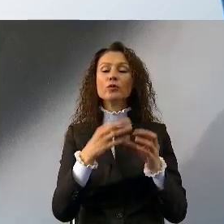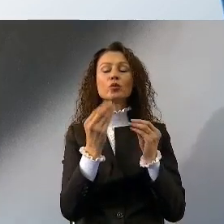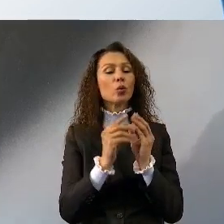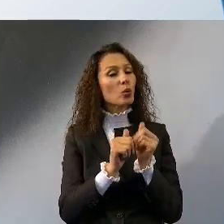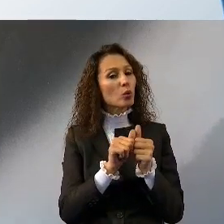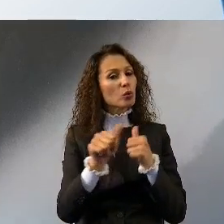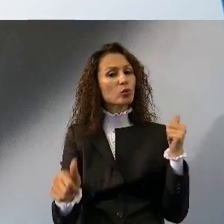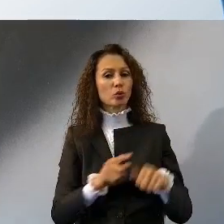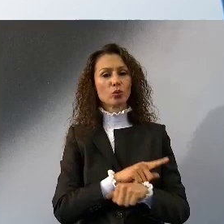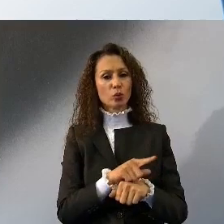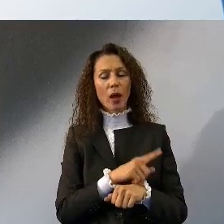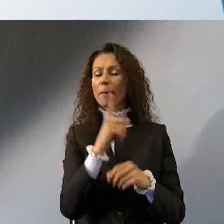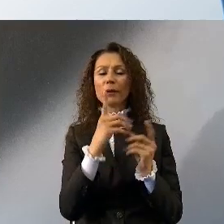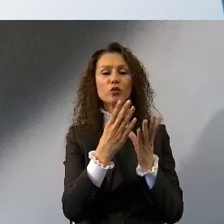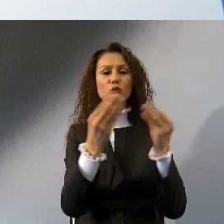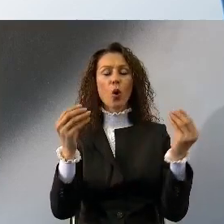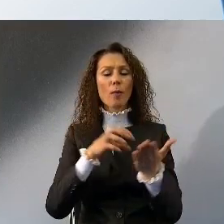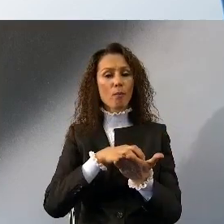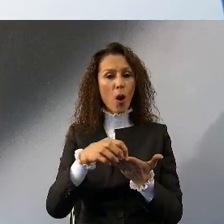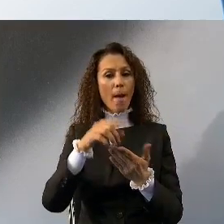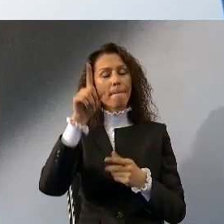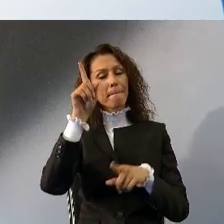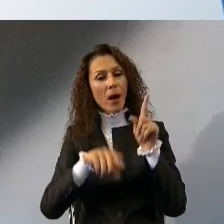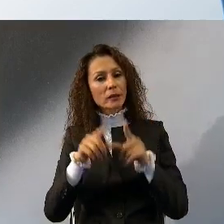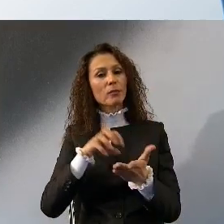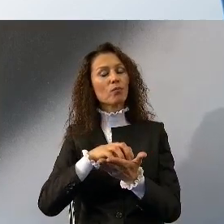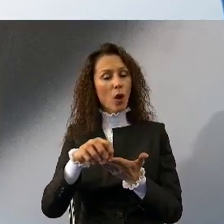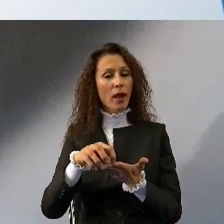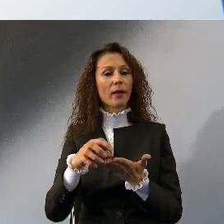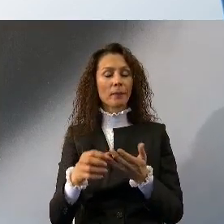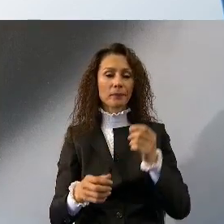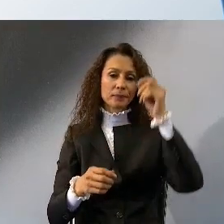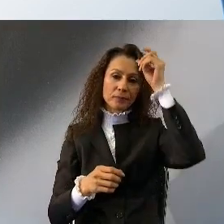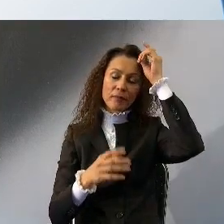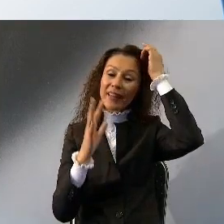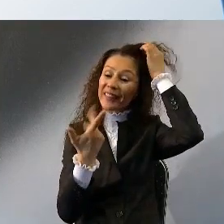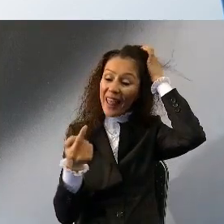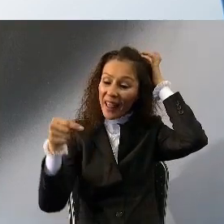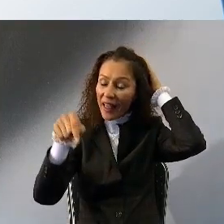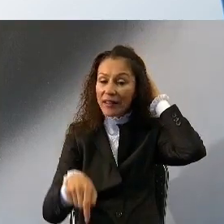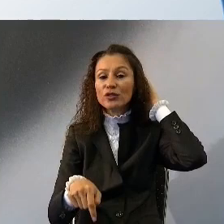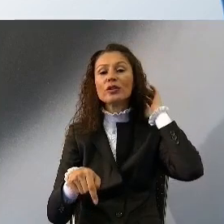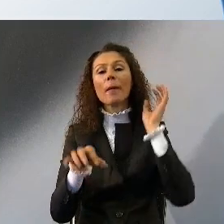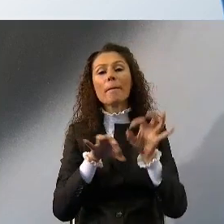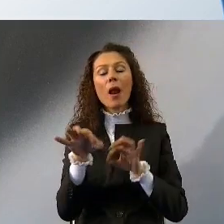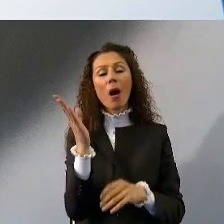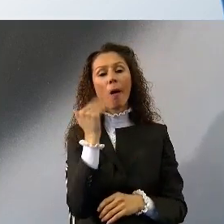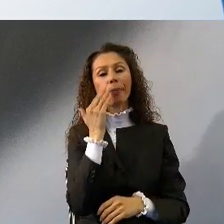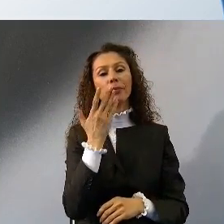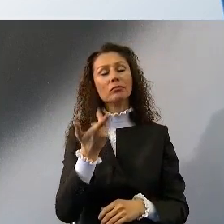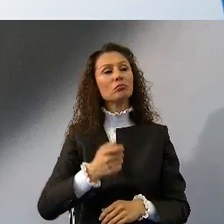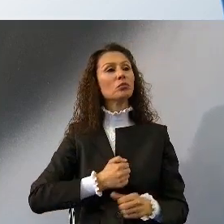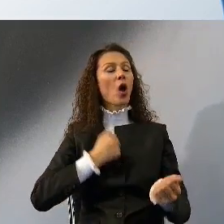ama birçok bölgede, bazı bölgelerde bu yapılmış olabilir ama birçok bölgede ne ekileceğini planlamadan